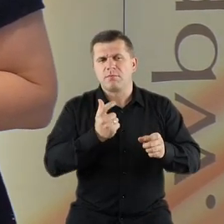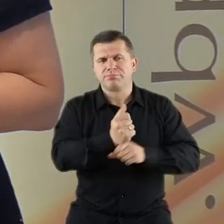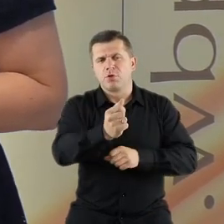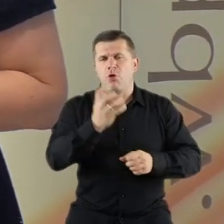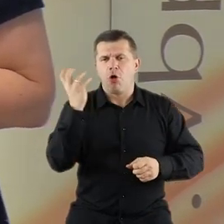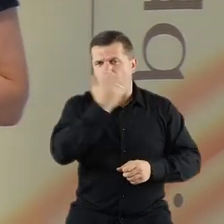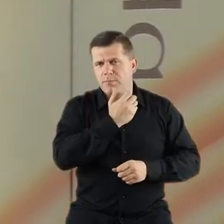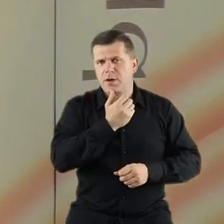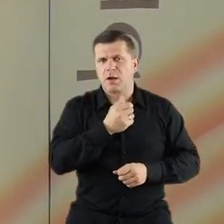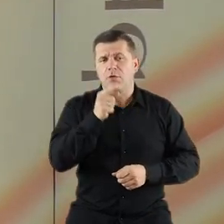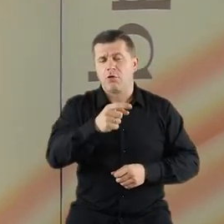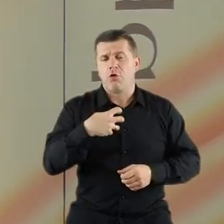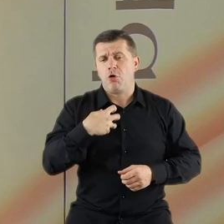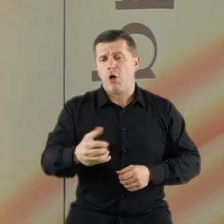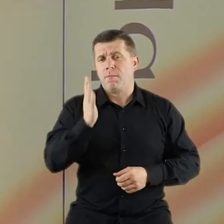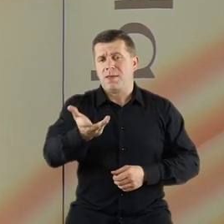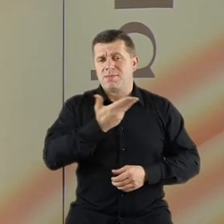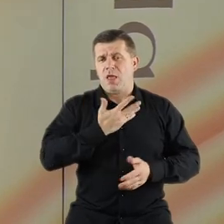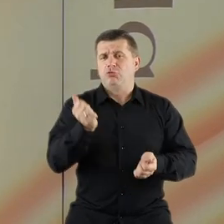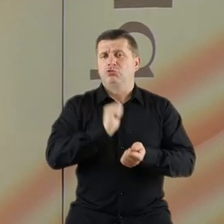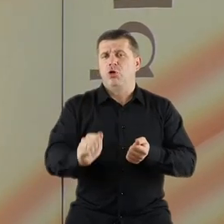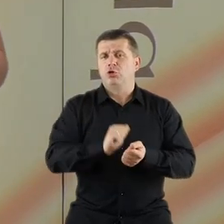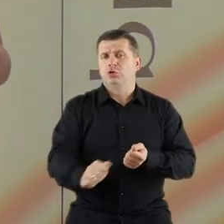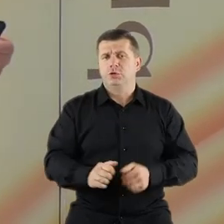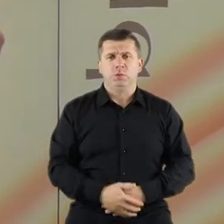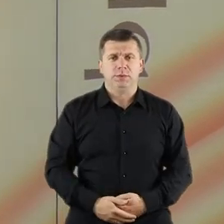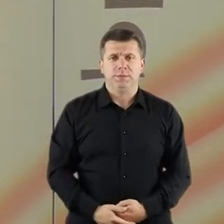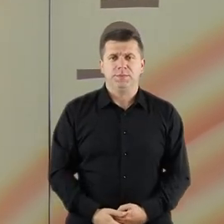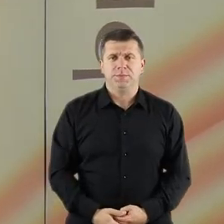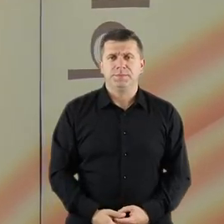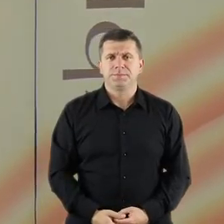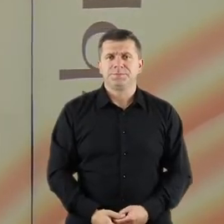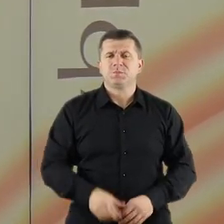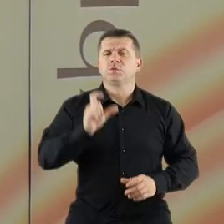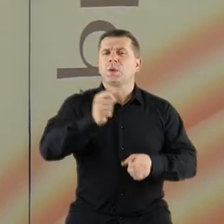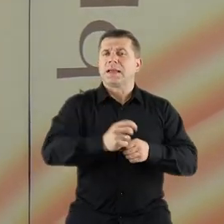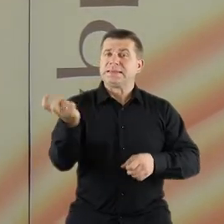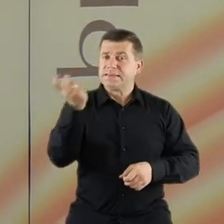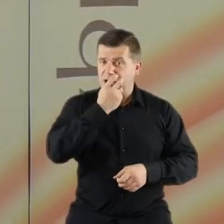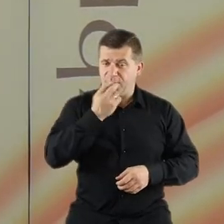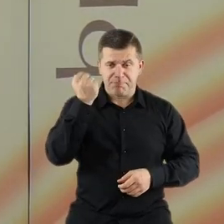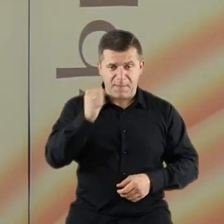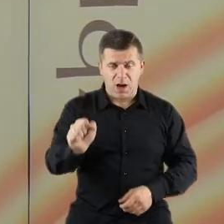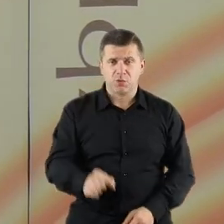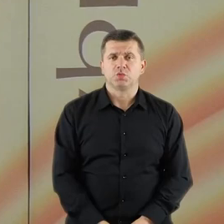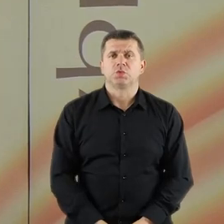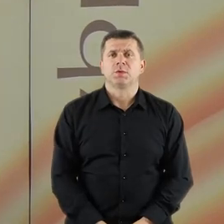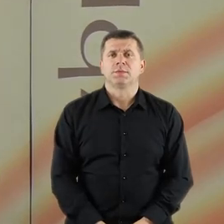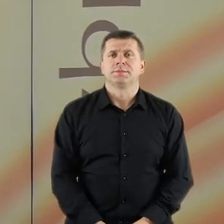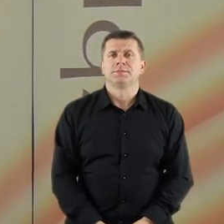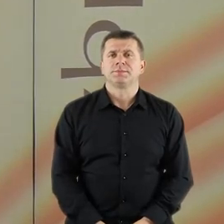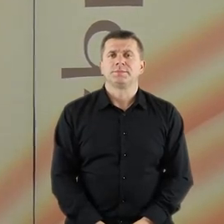gościa to gość będzie nam schodził I co jest ciekawe bardzo